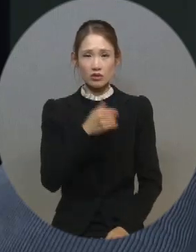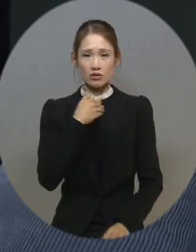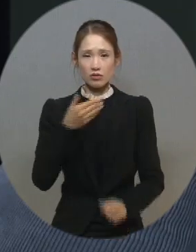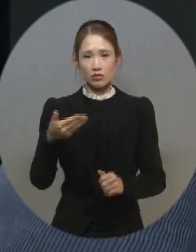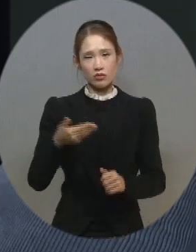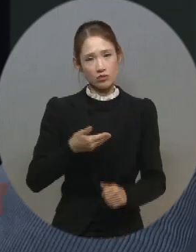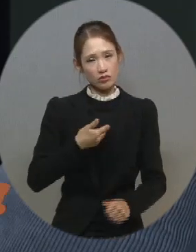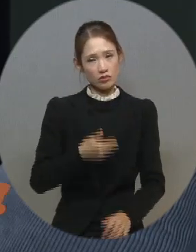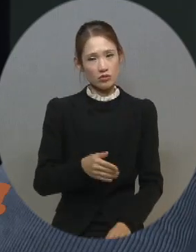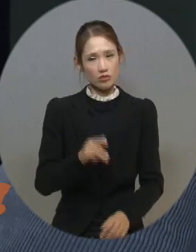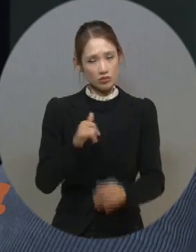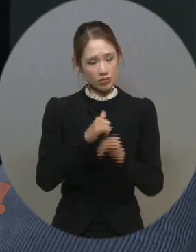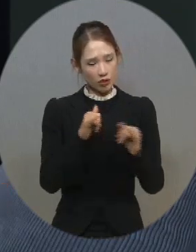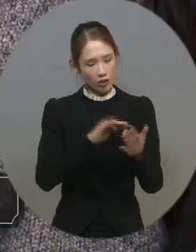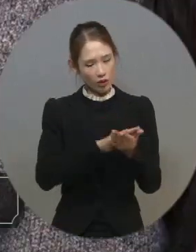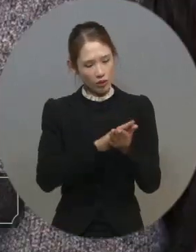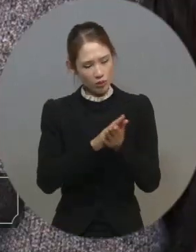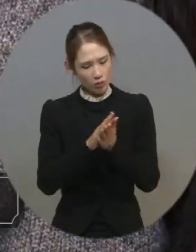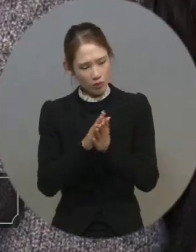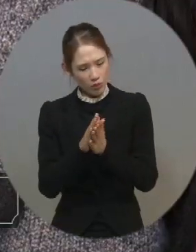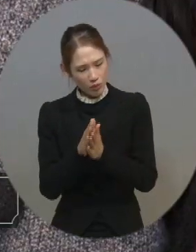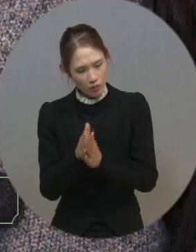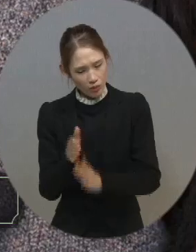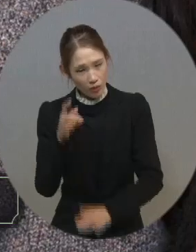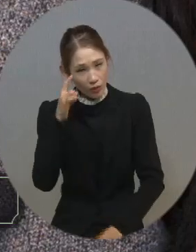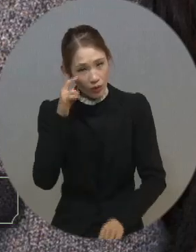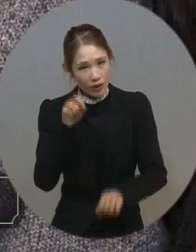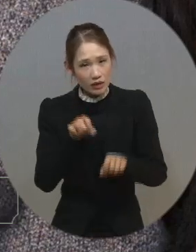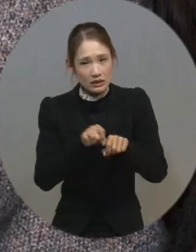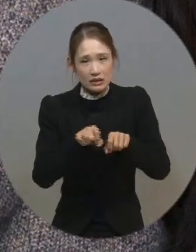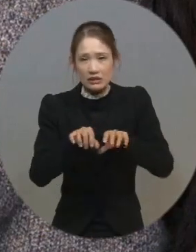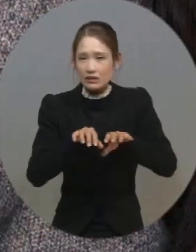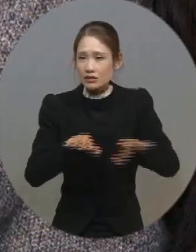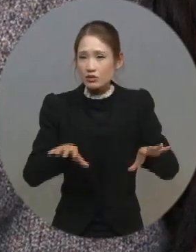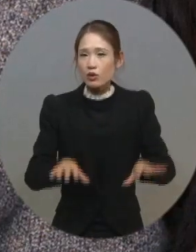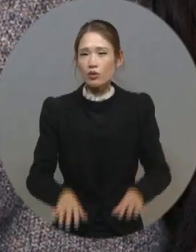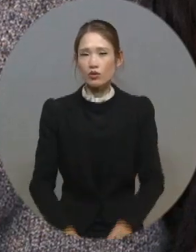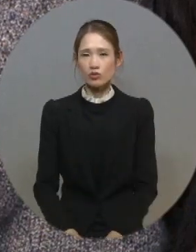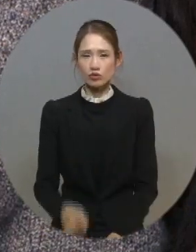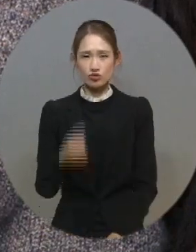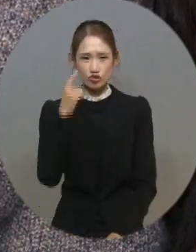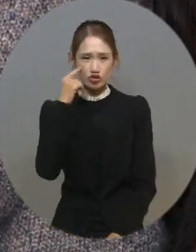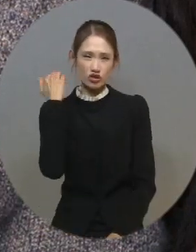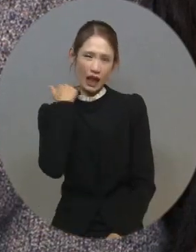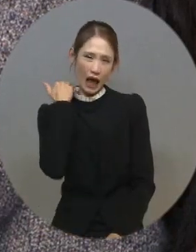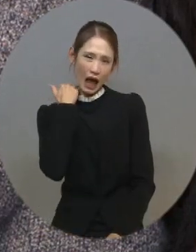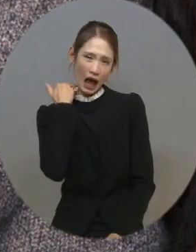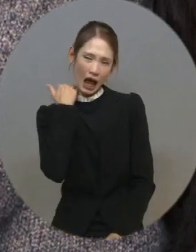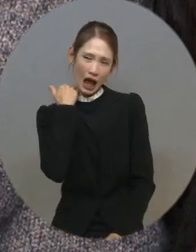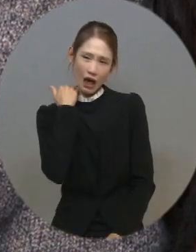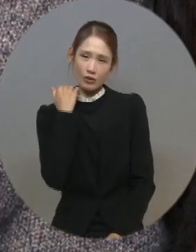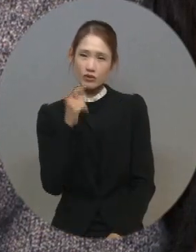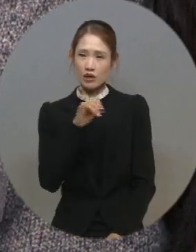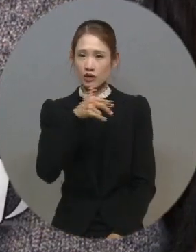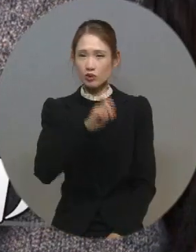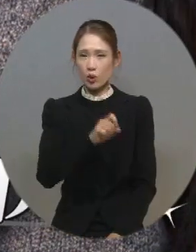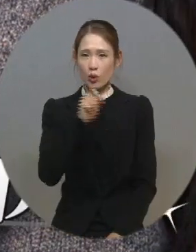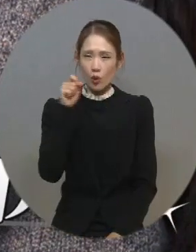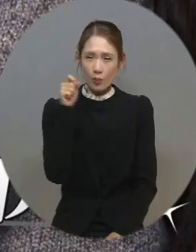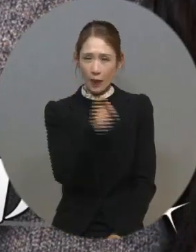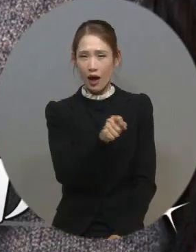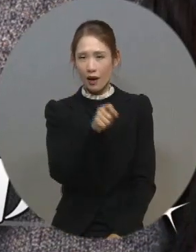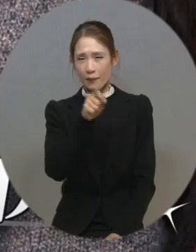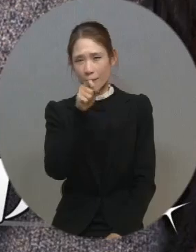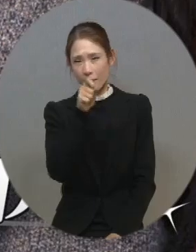이 사람들이 왜 이렇게 변하나 이 진동의 힘이더라고요. 눈에 아무것도 안 보이는데 계속 꽃갱이를 때리니까 이게